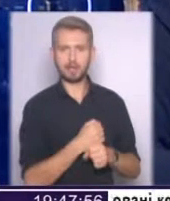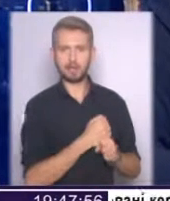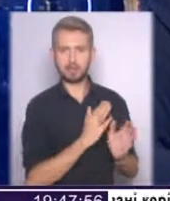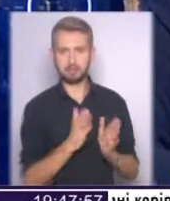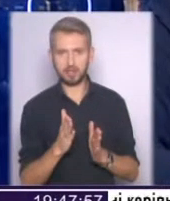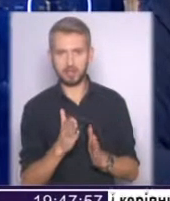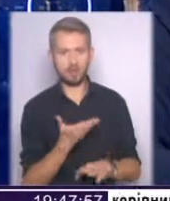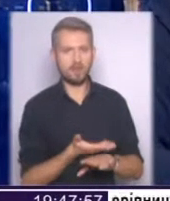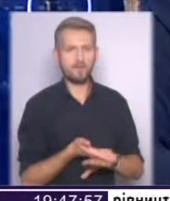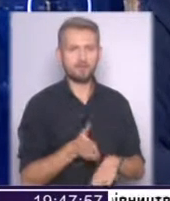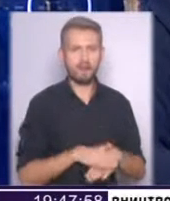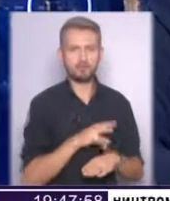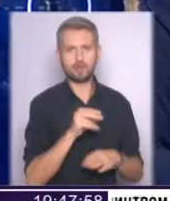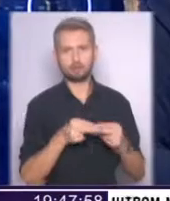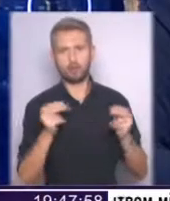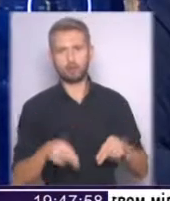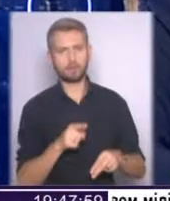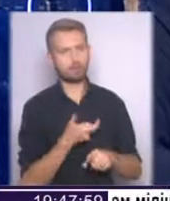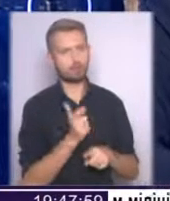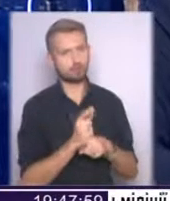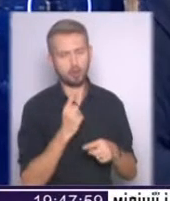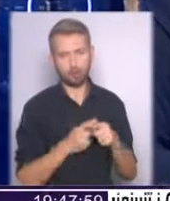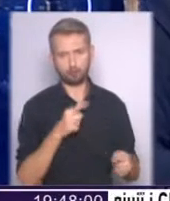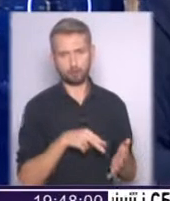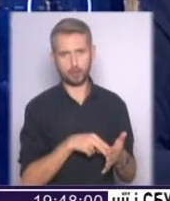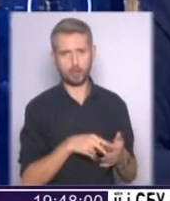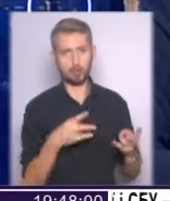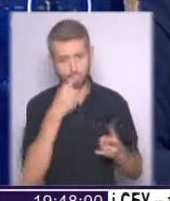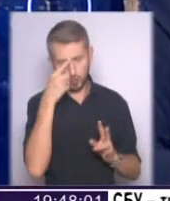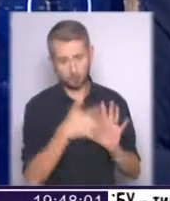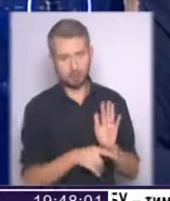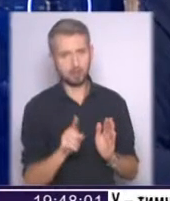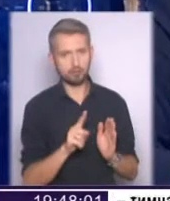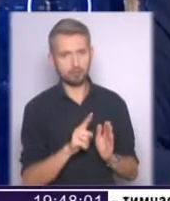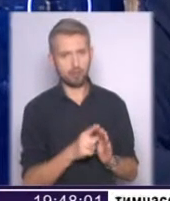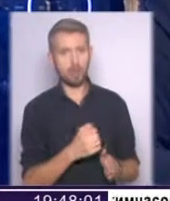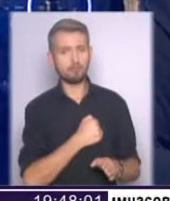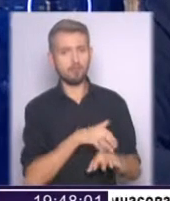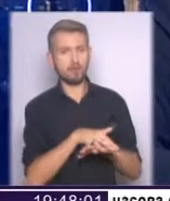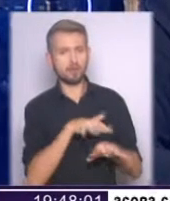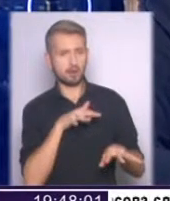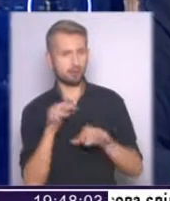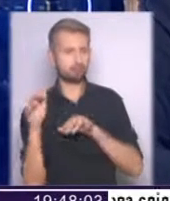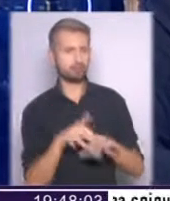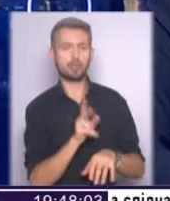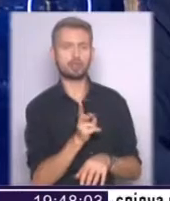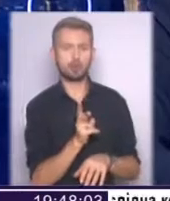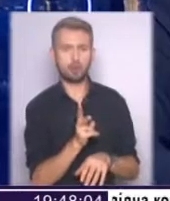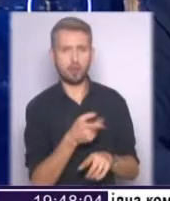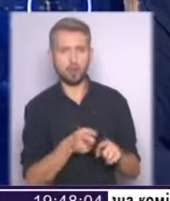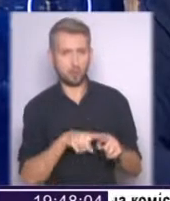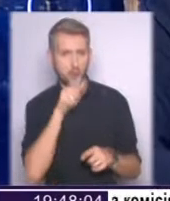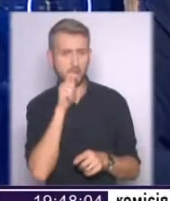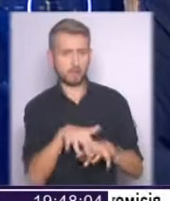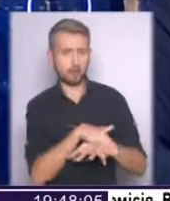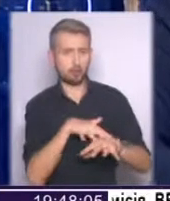воно важче, ніж контрактні, а воно дуже гостро стоїть. Потрібно розуміти, що йдуть в Збройні Сили люди по мобілізації. Це, в принципі, зріз українського